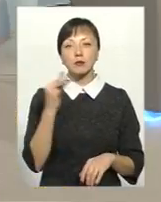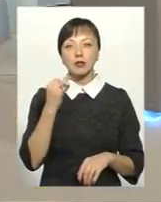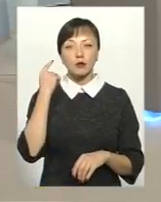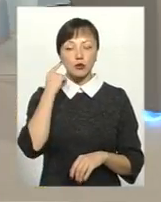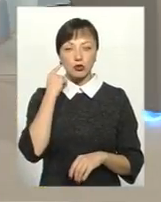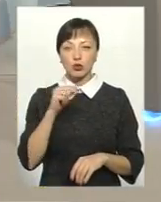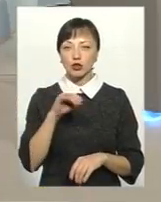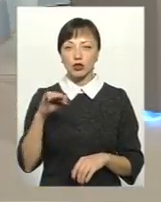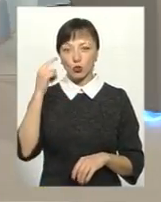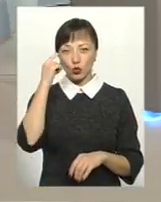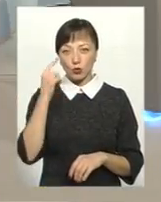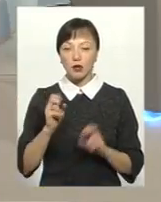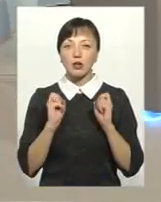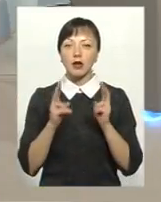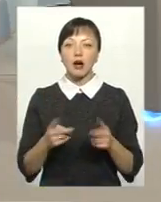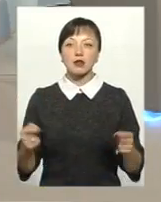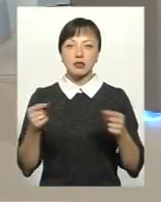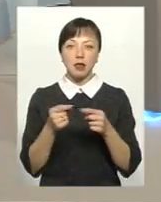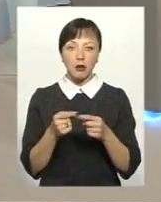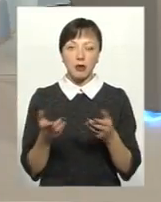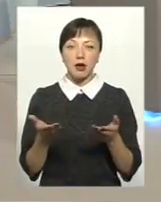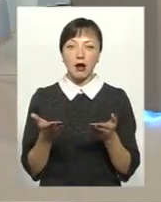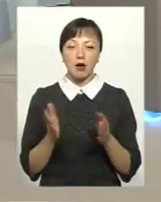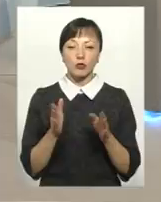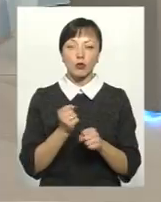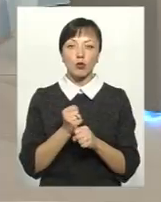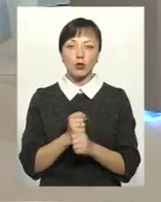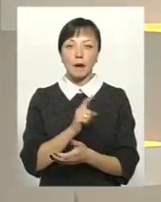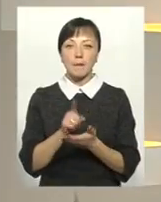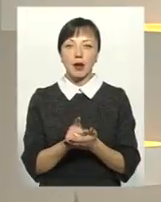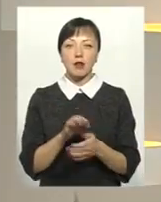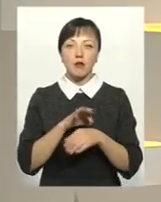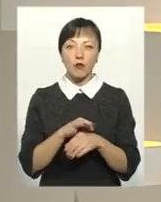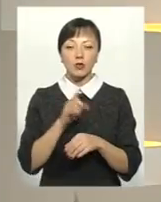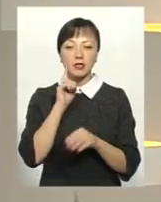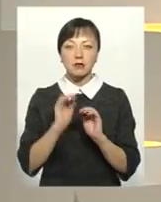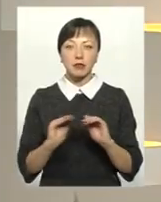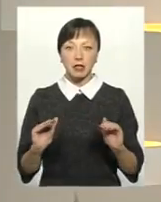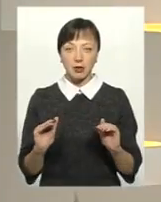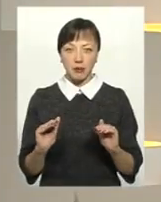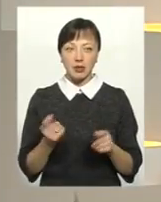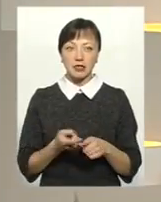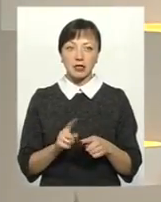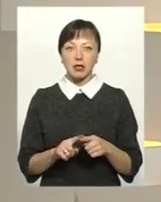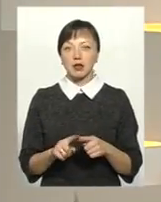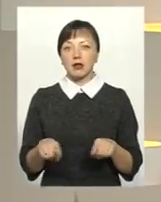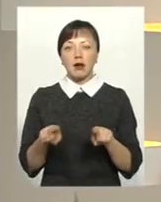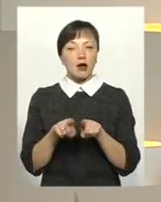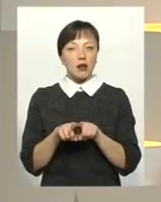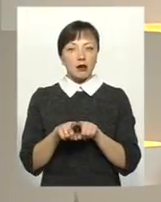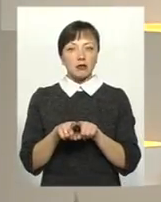чи думали вже над тим, як саме, яка саме робота мала би проводитись з підлітками. Оскільки це така, ну,